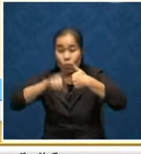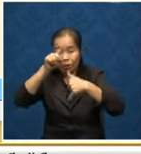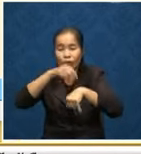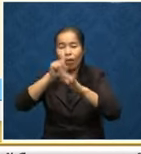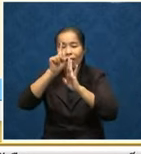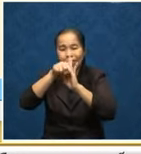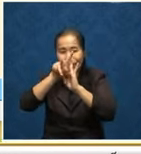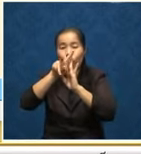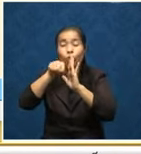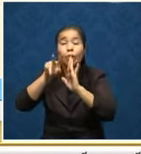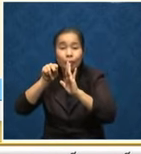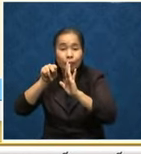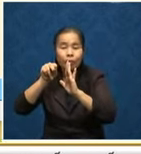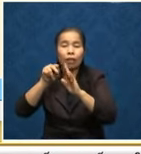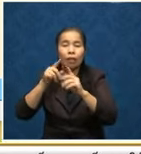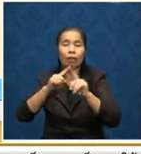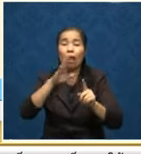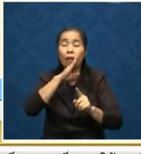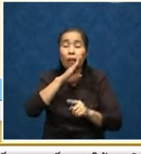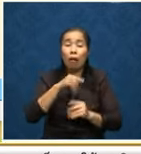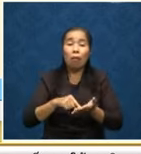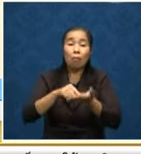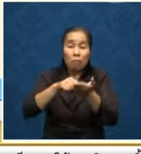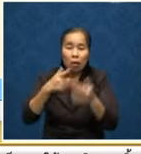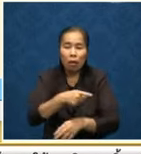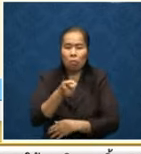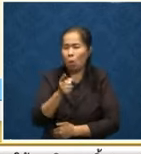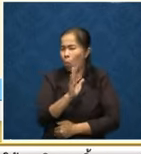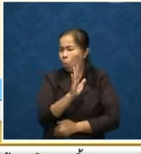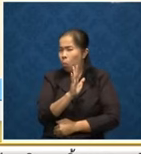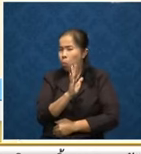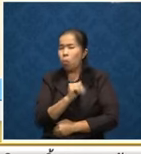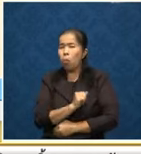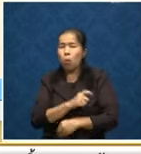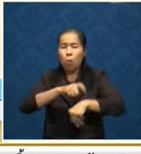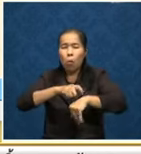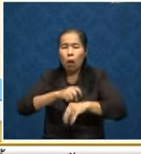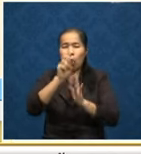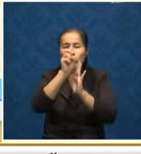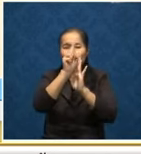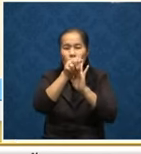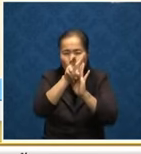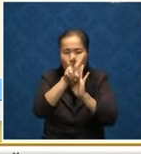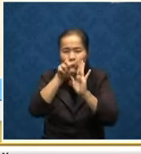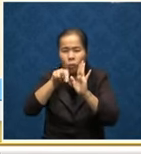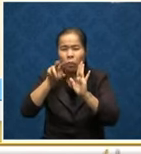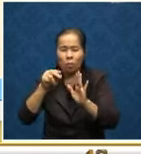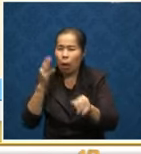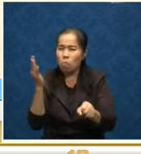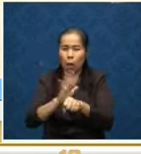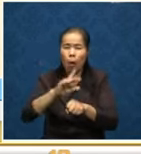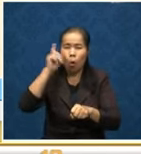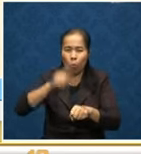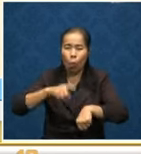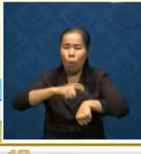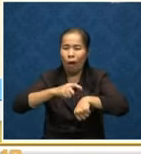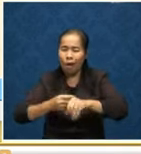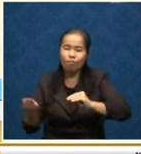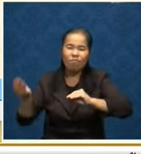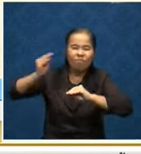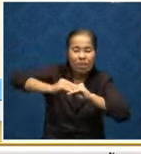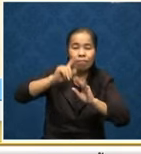มาชิกทั้งหลายนะครับมีความเห็นว่า2นาที30วินาทีเนี่ยมันไม่เพียงพอนะครับอยากจะขยายเวลา